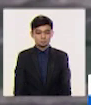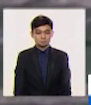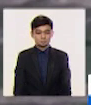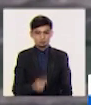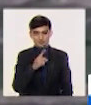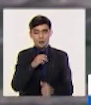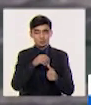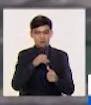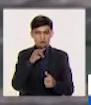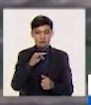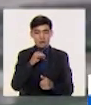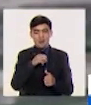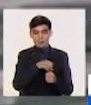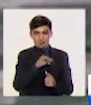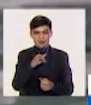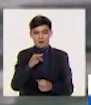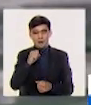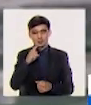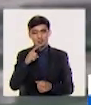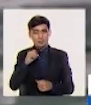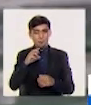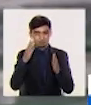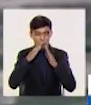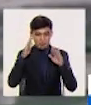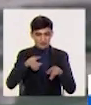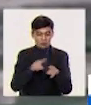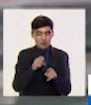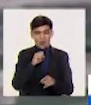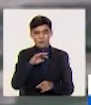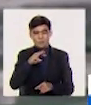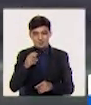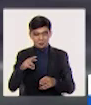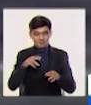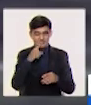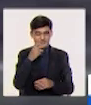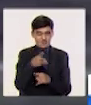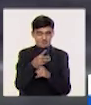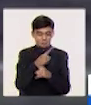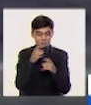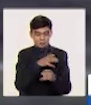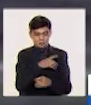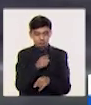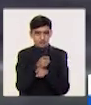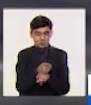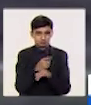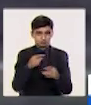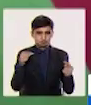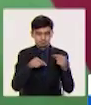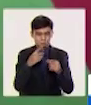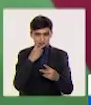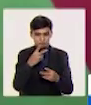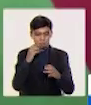Мынау Азербайджан Армения шекарасындағы кешегі жағдай. Армения қорғаныс министрлігі таратқан видеода танктерді атып жатқан көруге